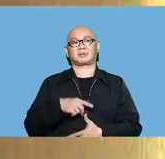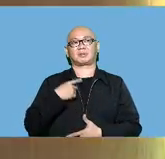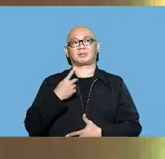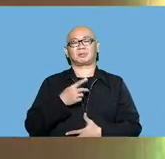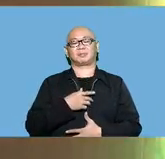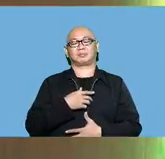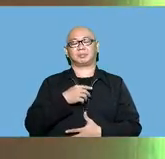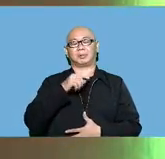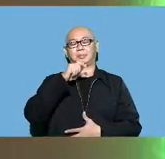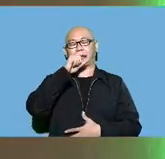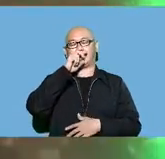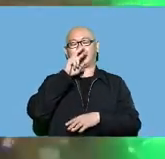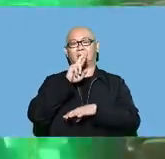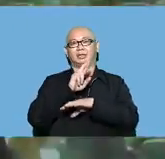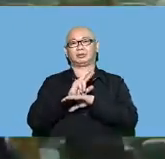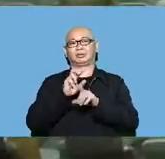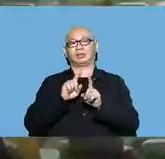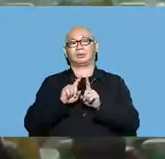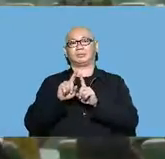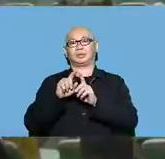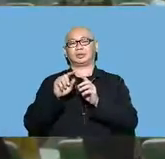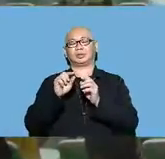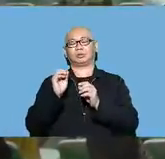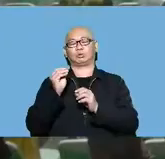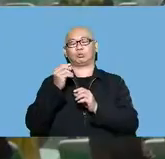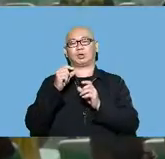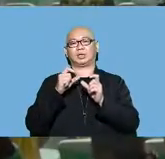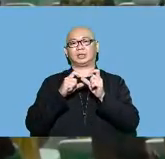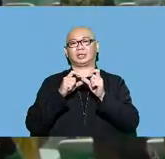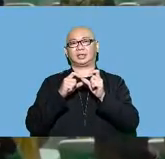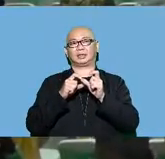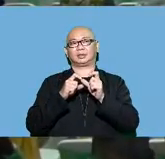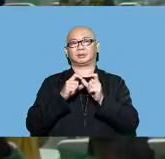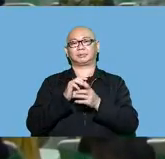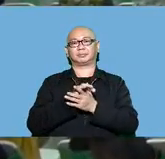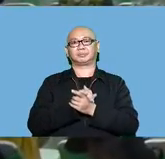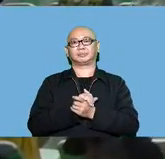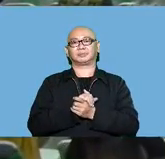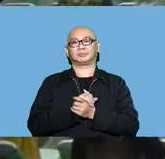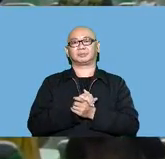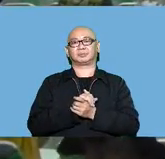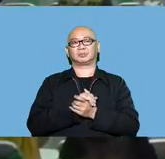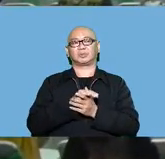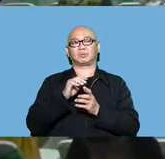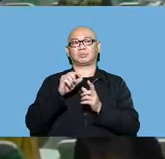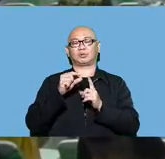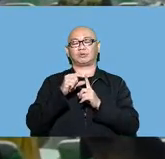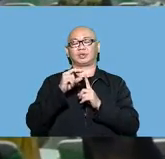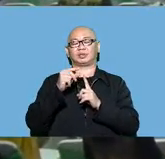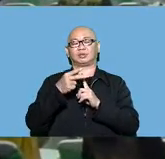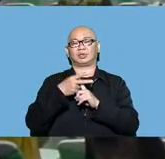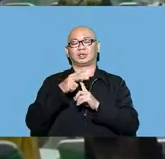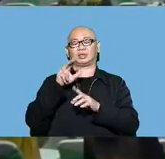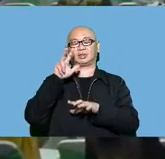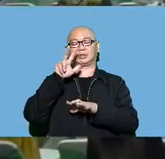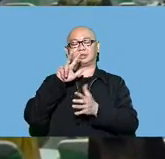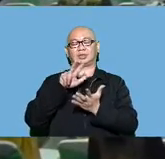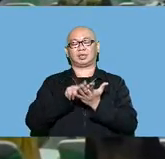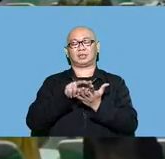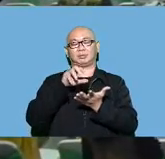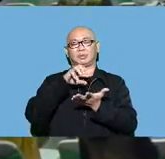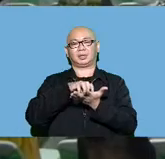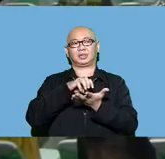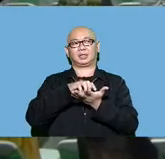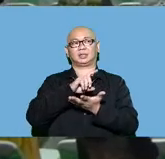berkenan Bapak Rektor didampingi Ketua Senat dan Ketua Majelis Profesor beserta Profesor yang akan dikukuhkan untuk menempatkan